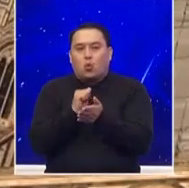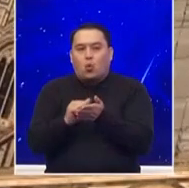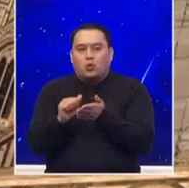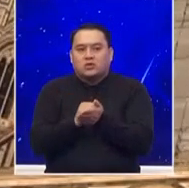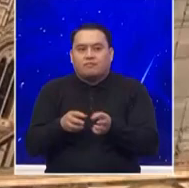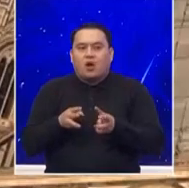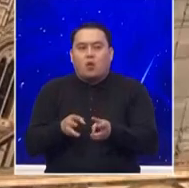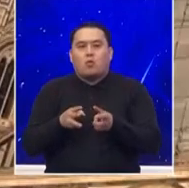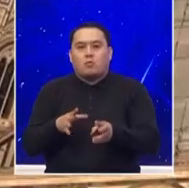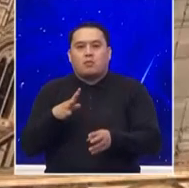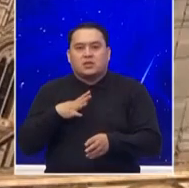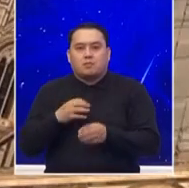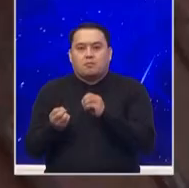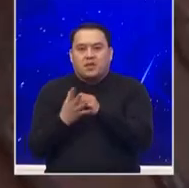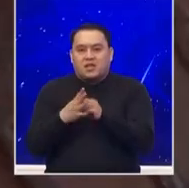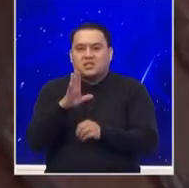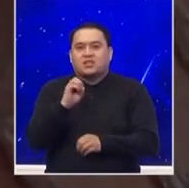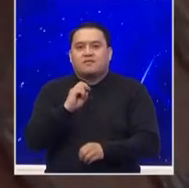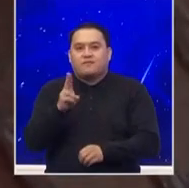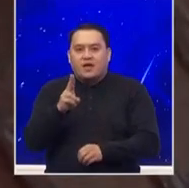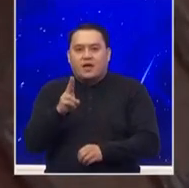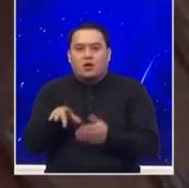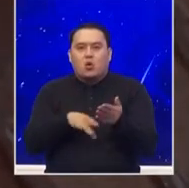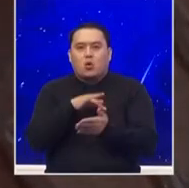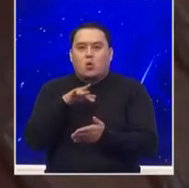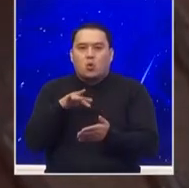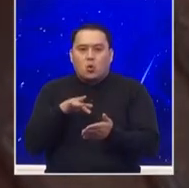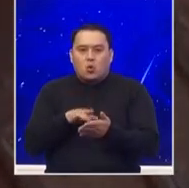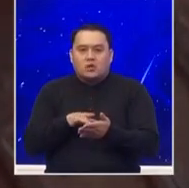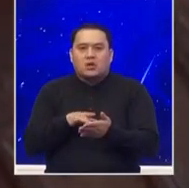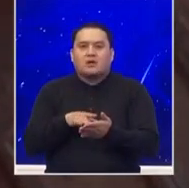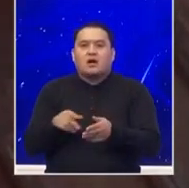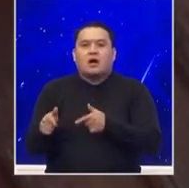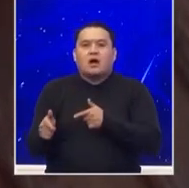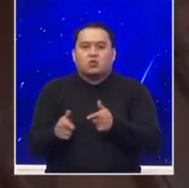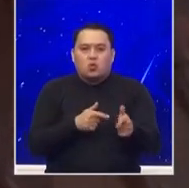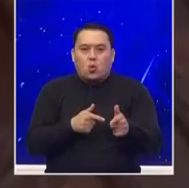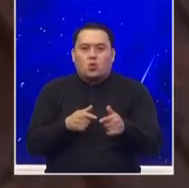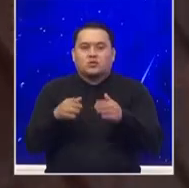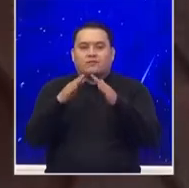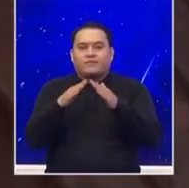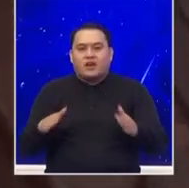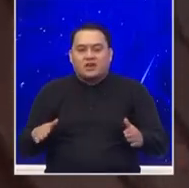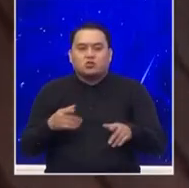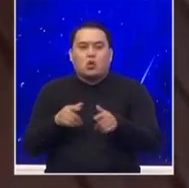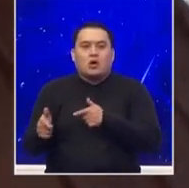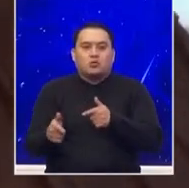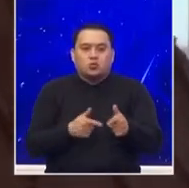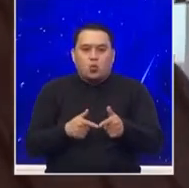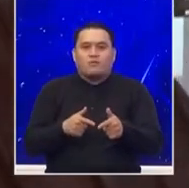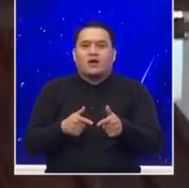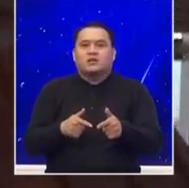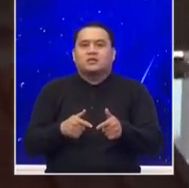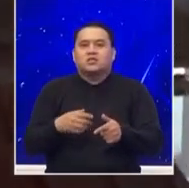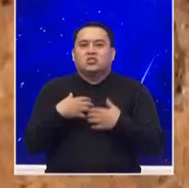печи. Произошло это в 15 веке в тосканском городке Импрунета, где изготавливали черепицу для флорентийского и других соборов.